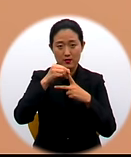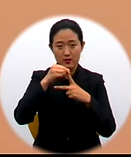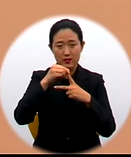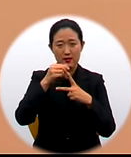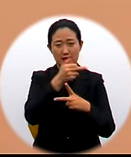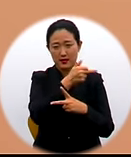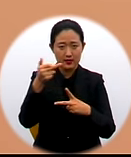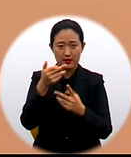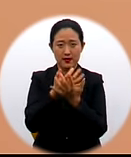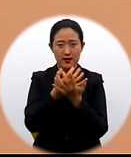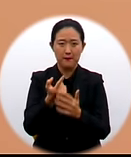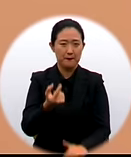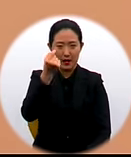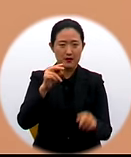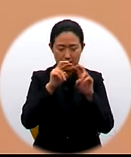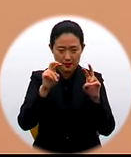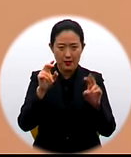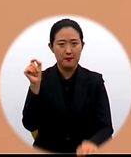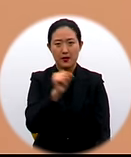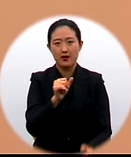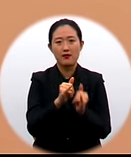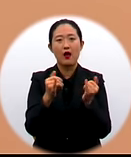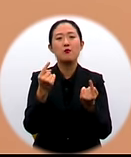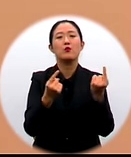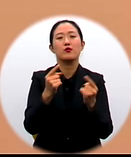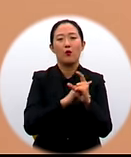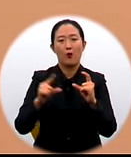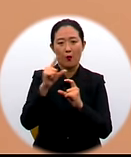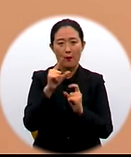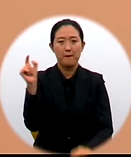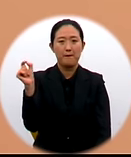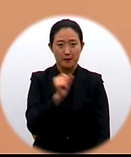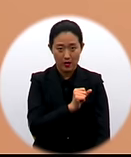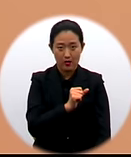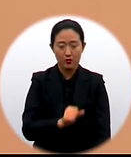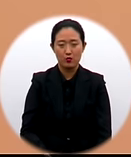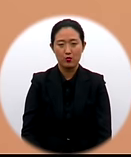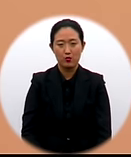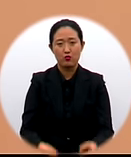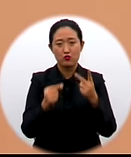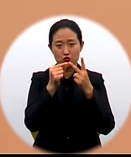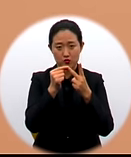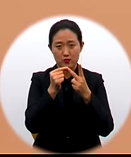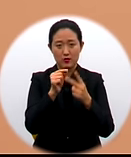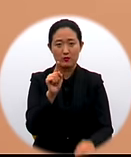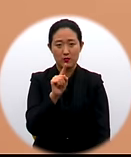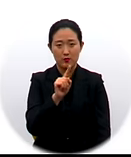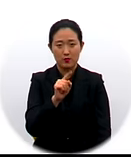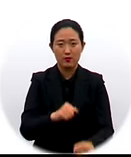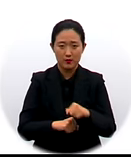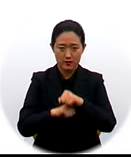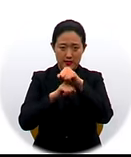첫 번째는 얘는 아주 방대한 데이터도 빠르게 분석해냅니다. 인간보다 훨씬 빠르죠. 두 번째는 인간이